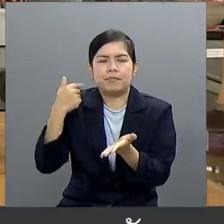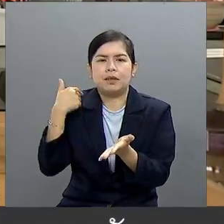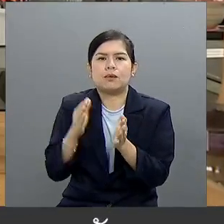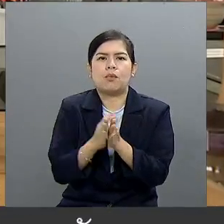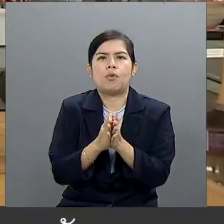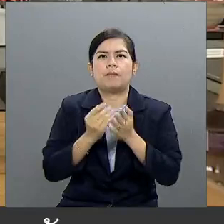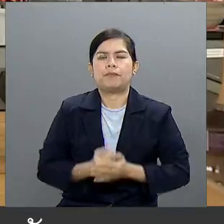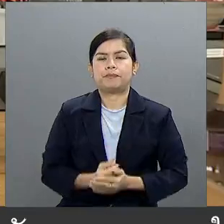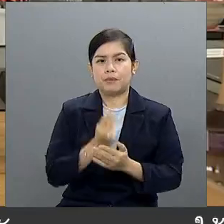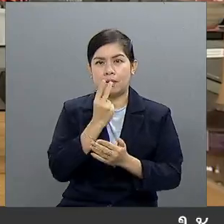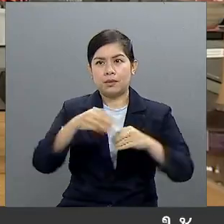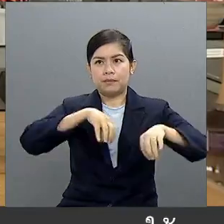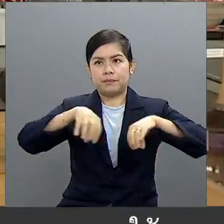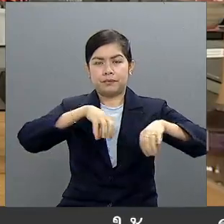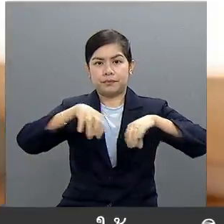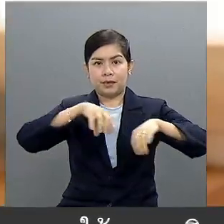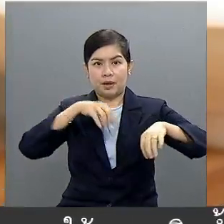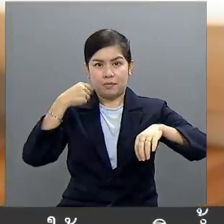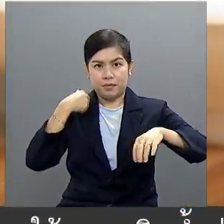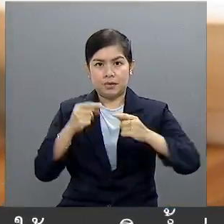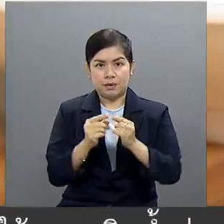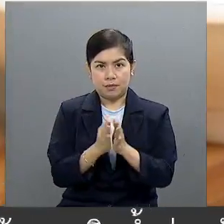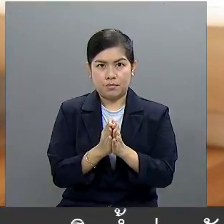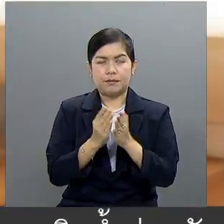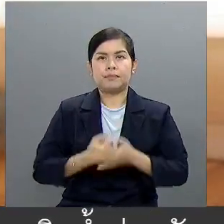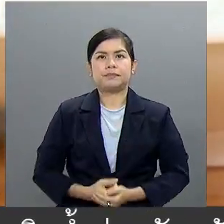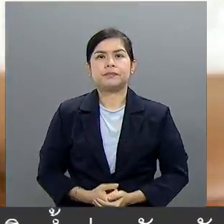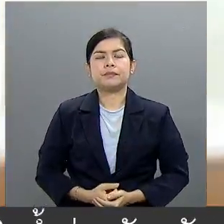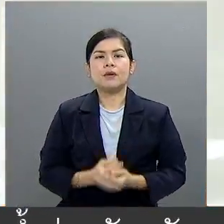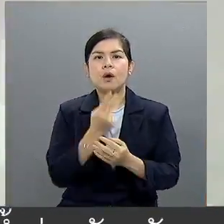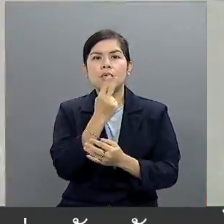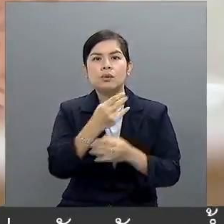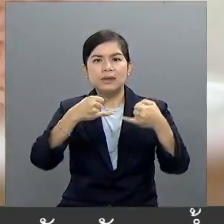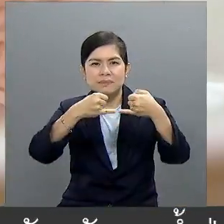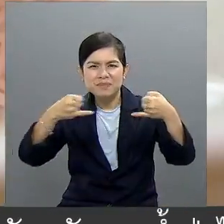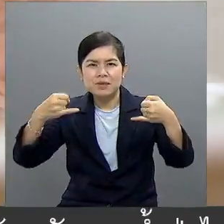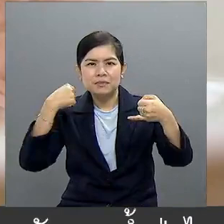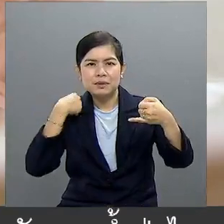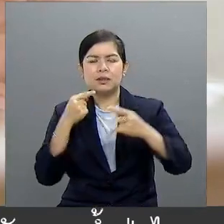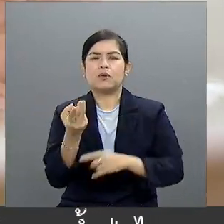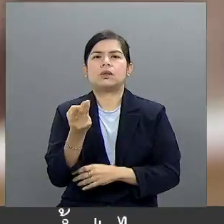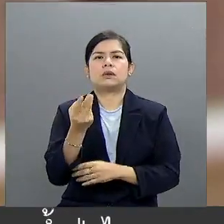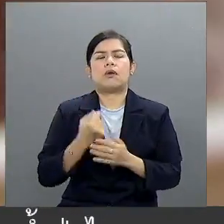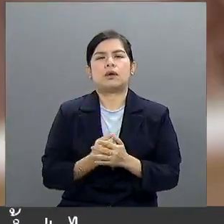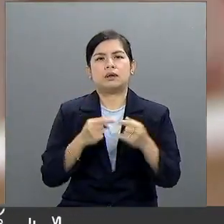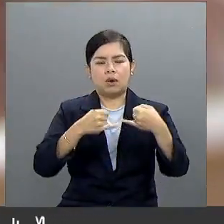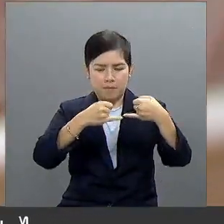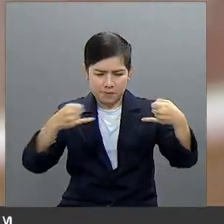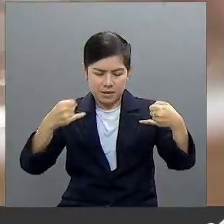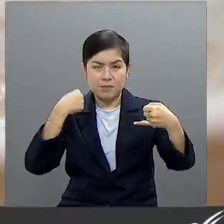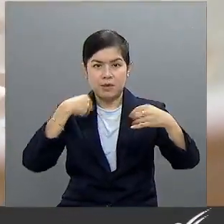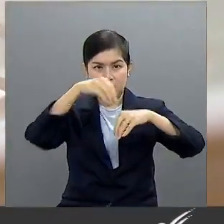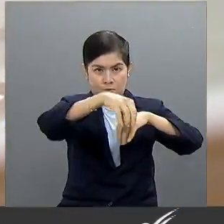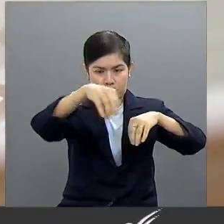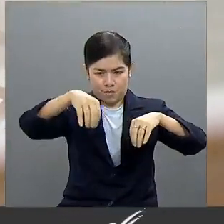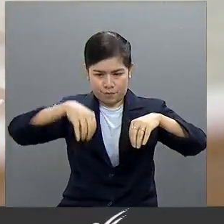ากเห็นว่าเต้าคั่วหน้าตาเป็นอย่างไรนะคะตัวเส้นหมี่นะคะเพียงเล็กน้อยนะคะปริมาณเส้นหมี่4ก้อนแบบนี้นะคะจะเท่ากับ